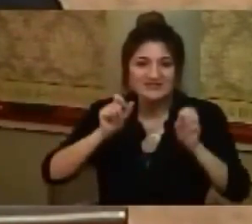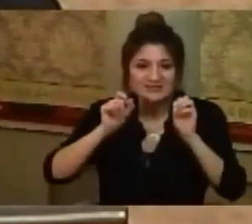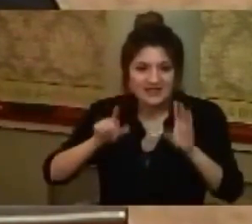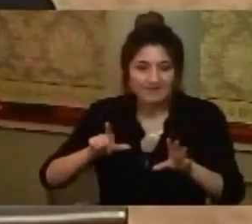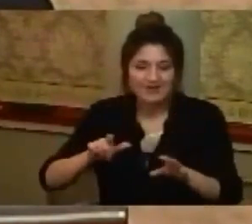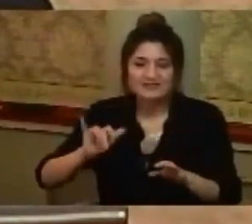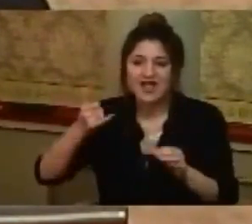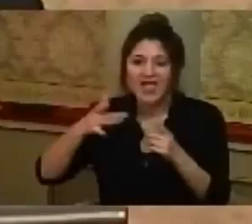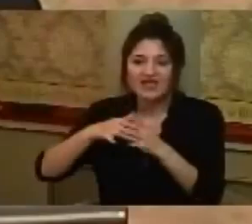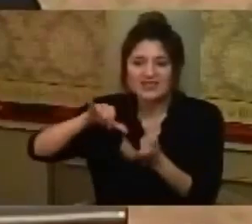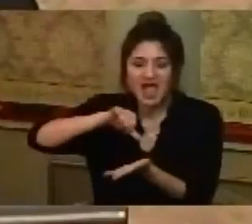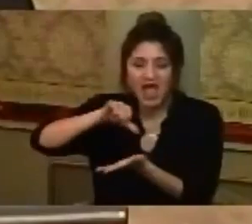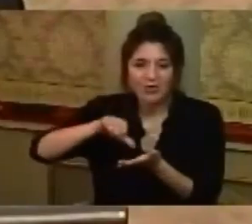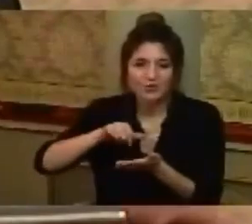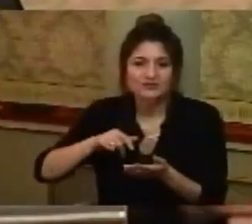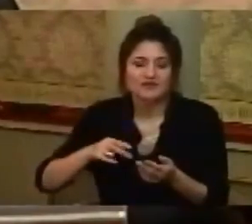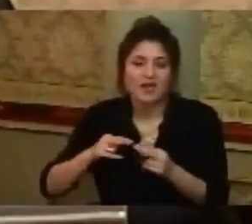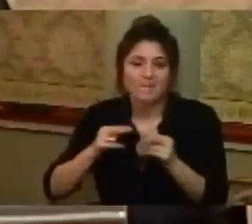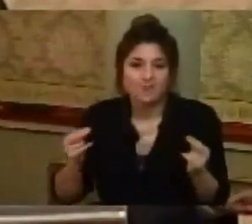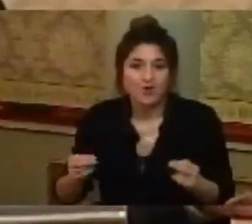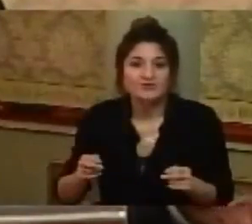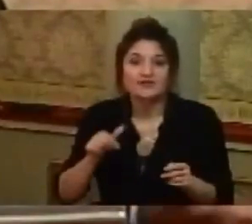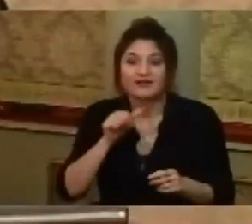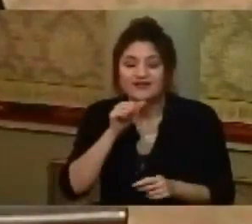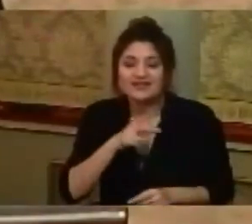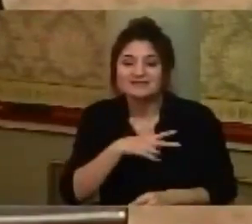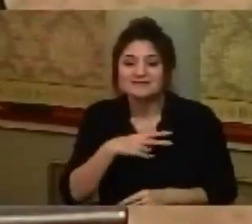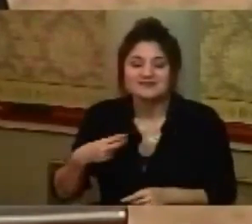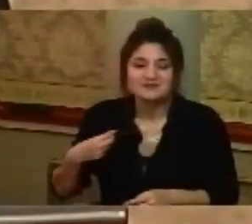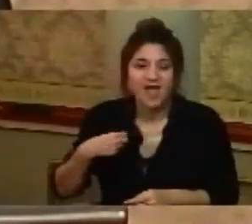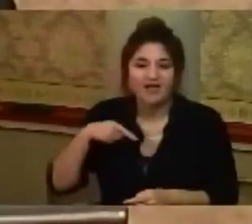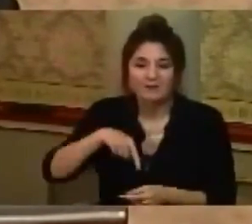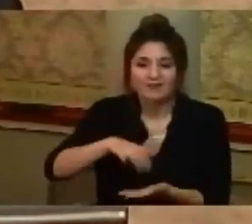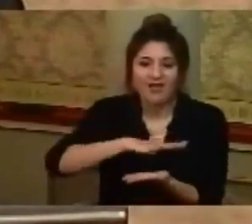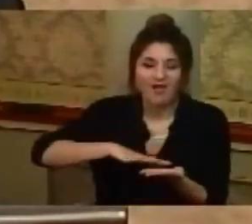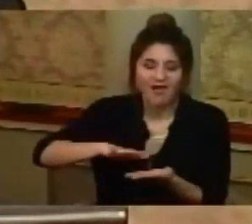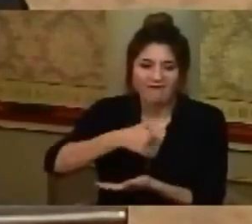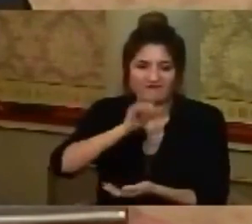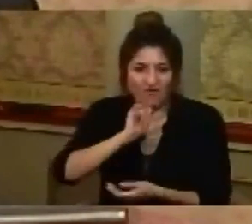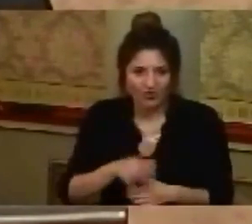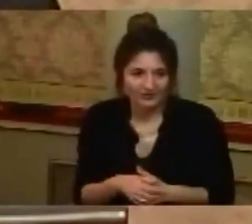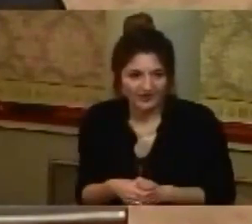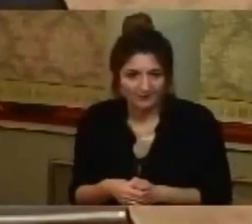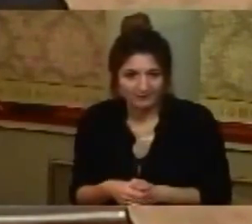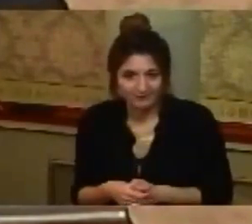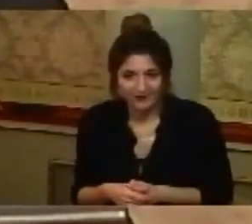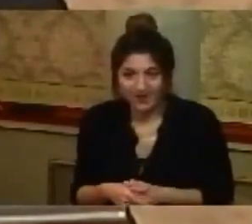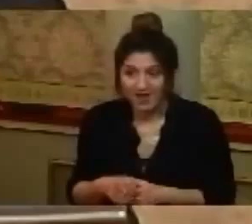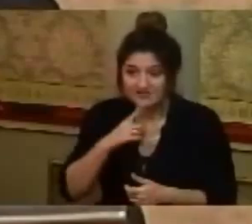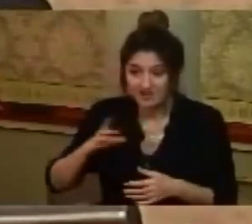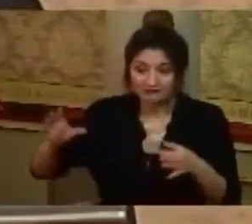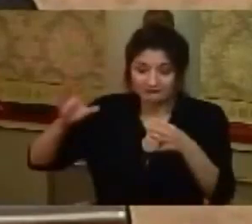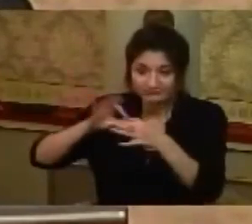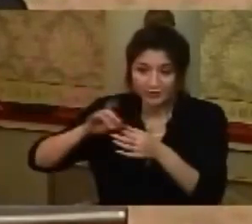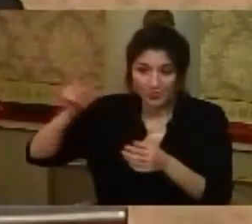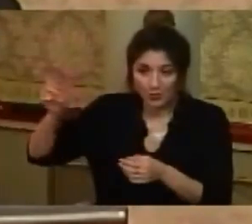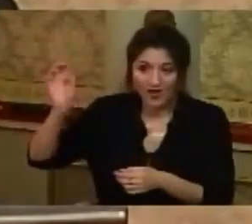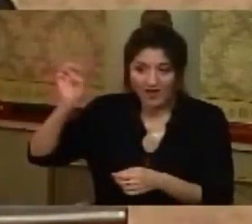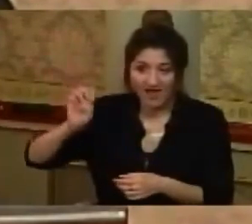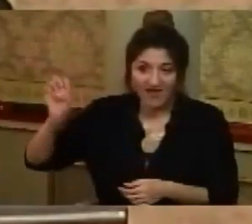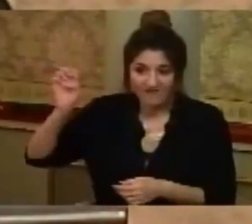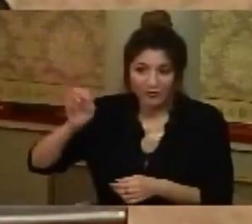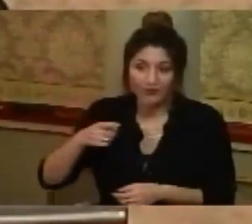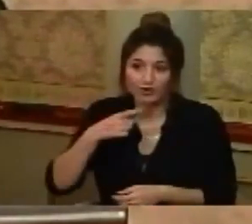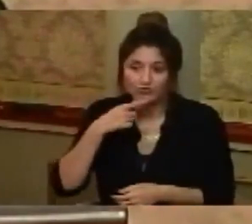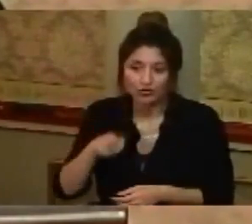most i Zagreb na vodi, ako budemo živi. Sa onima u Evropi koji to najbolje rade. Jučer smo imali neki